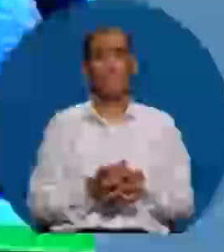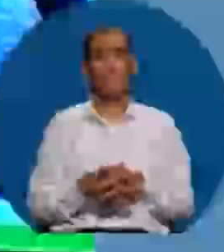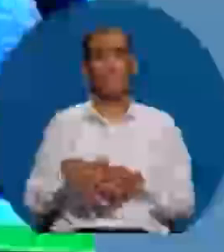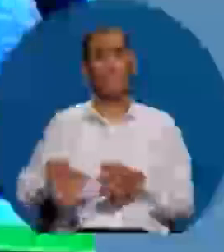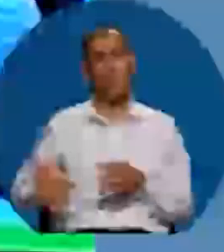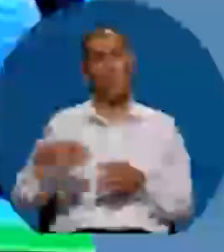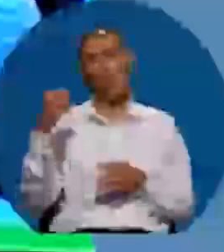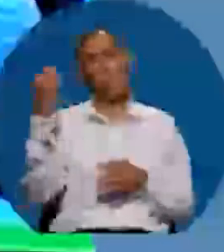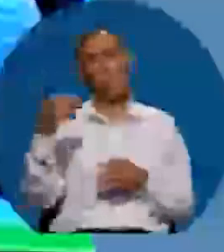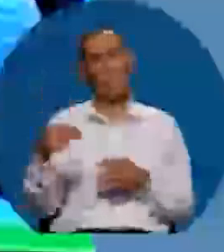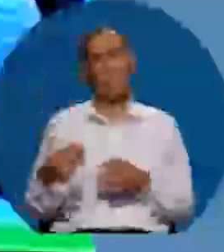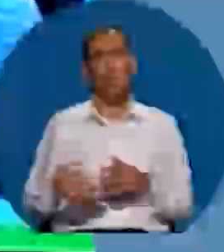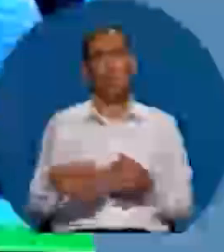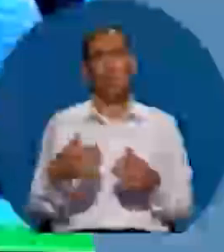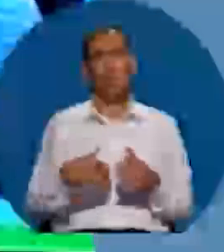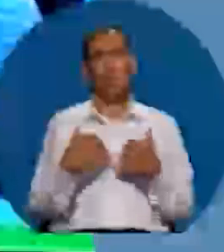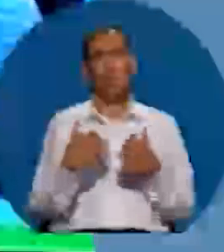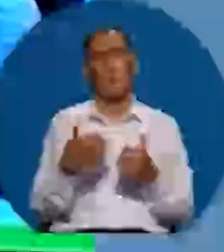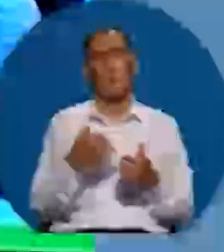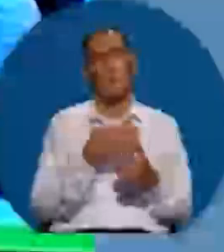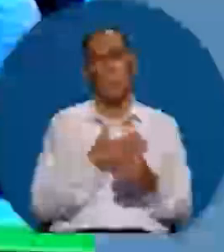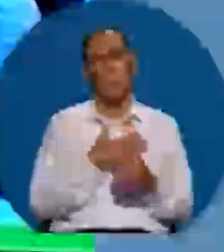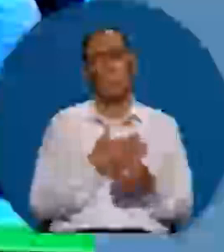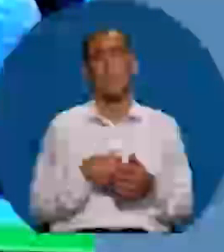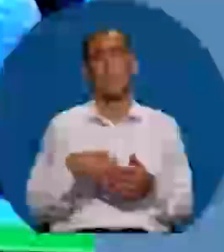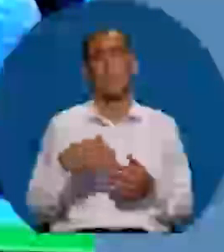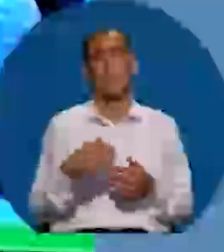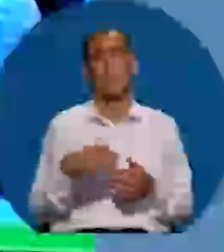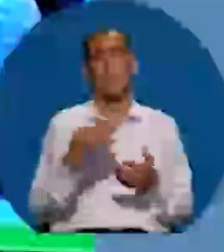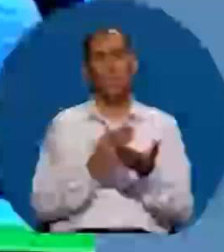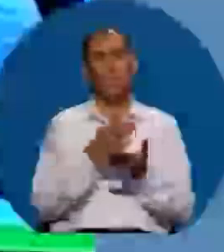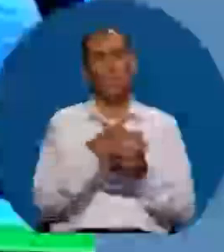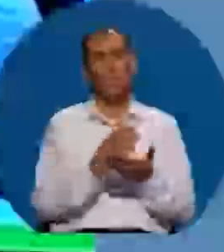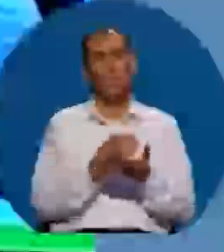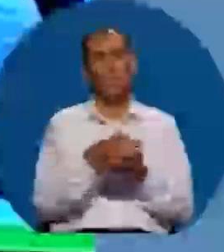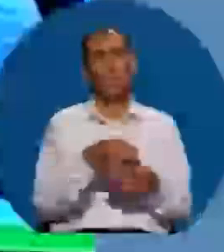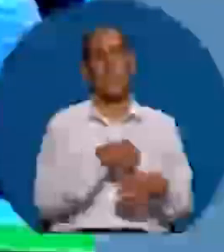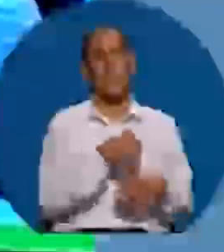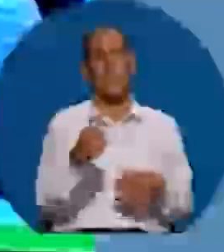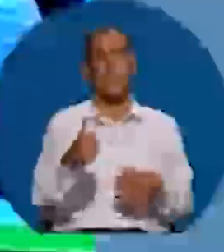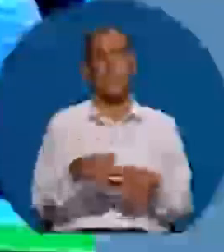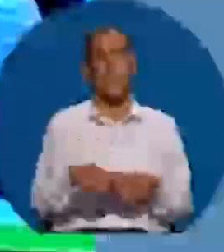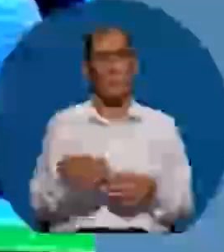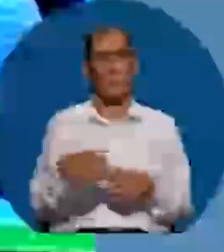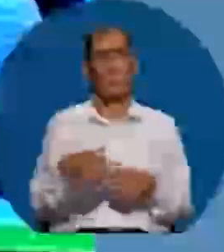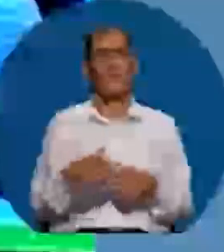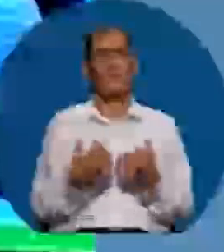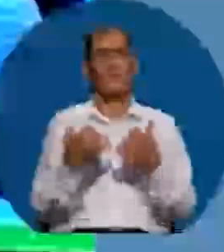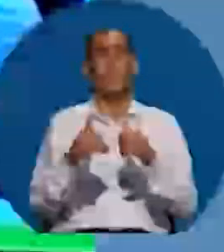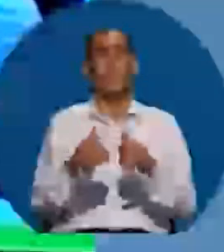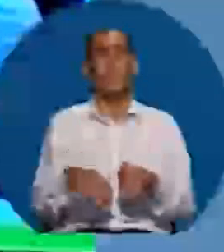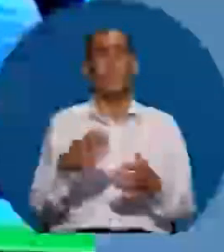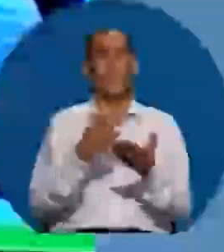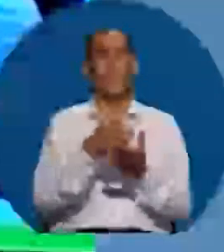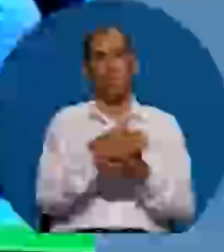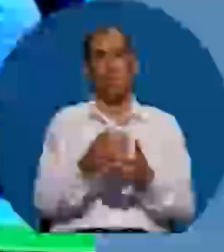Кейінгі суретлерімізде болса, біздің милли үріп әдетлеріміздегі нанның, яғни ең дәслеп дастырханға бізде нан